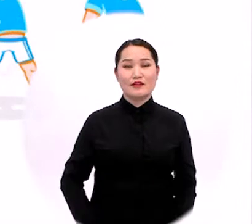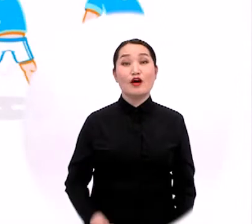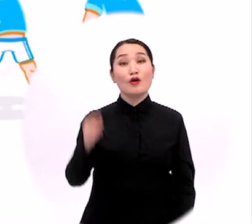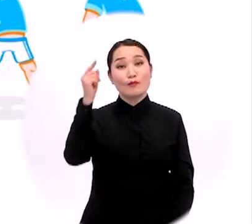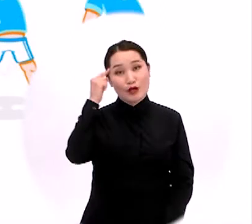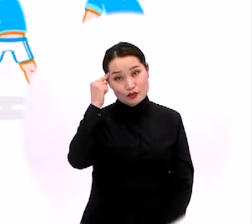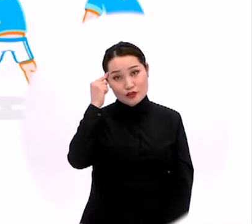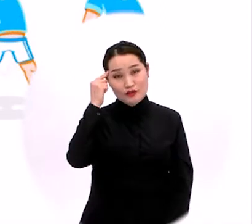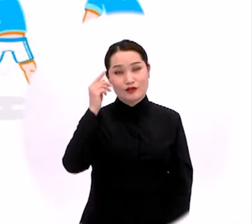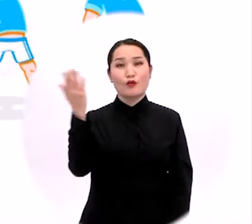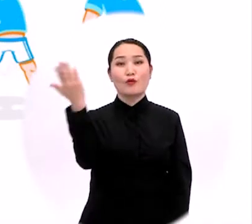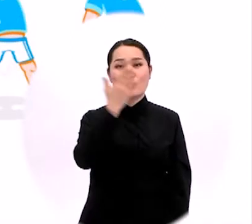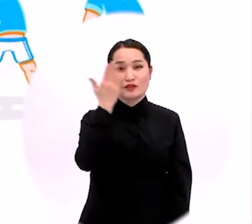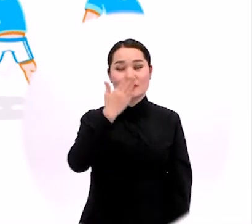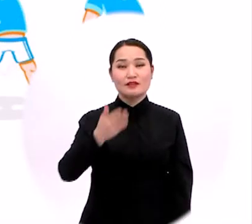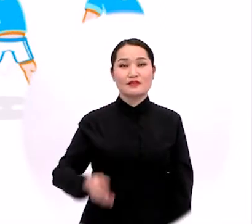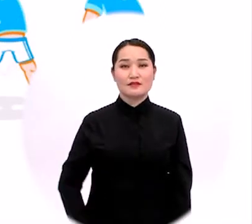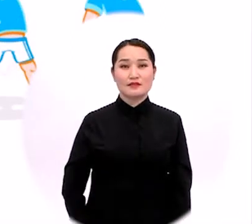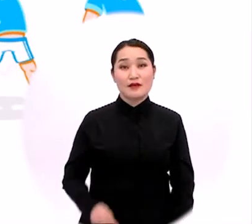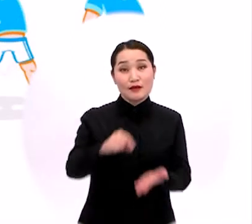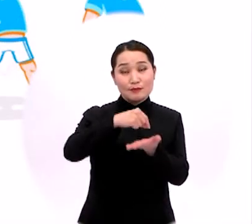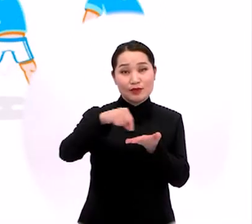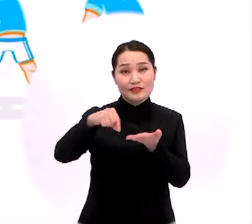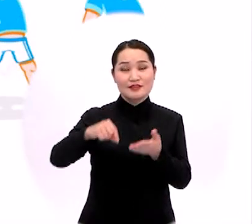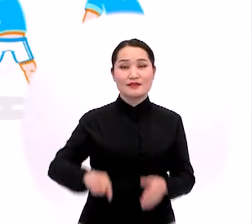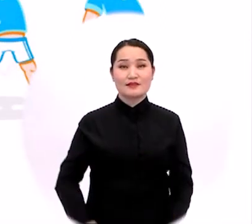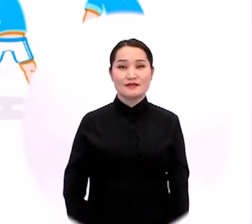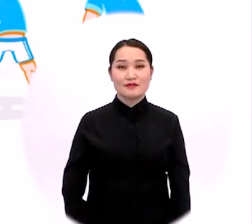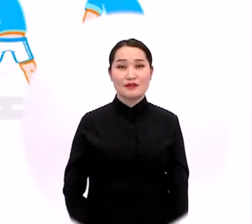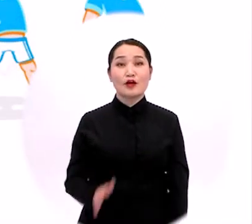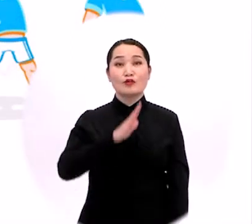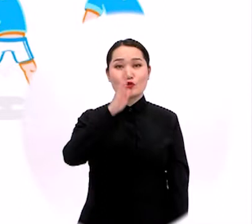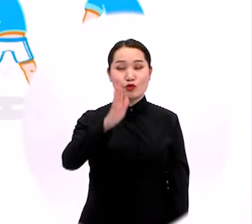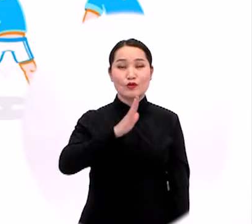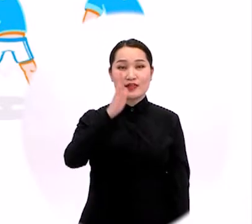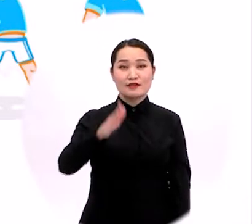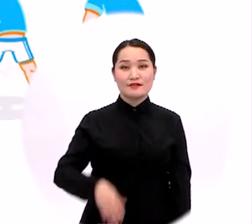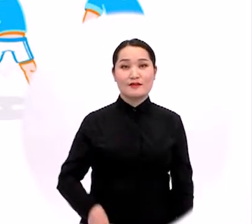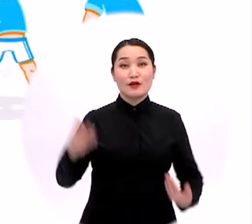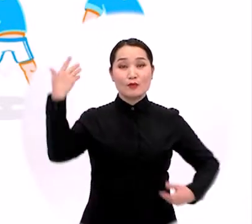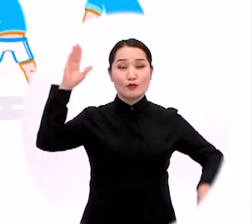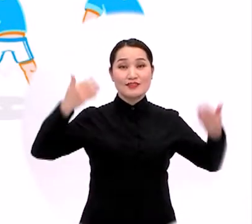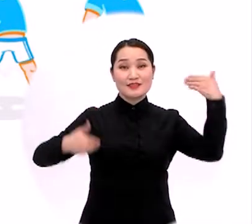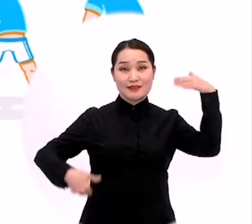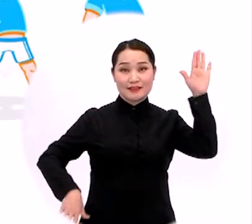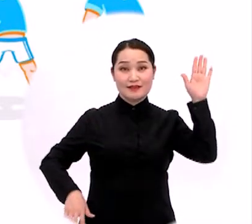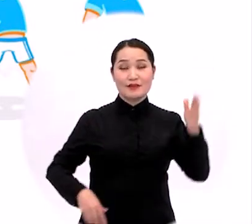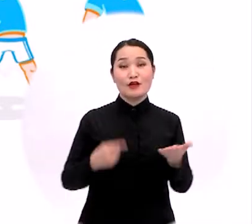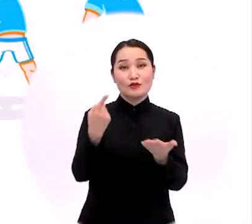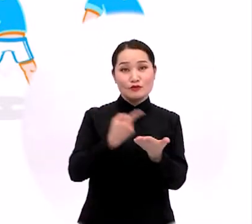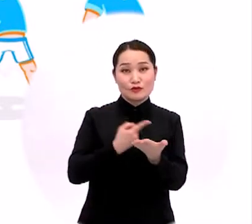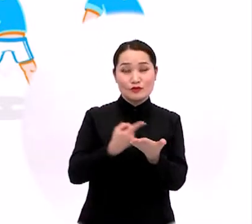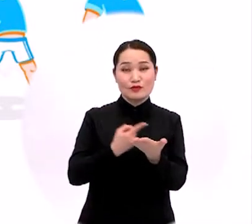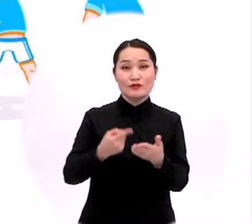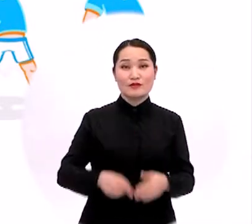Бодох, унших, бичих, дуулах, бүжиглэх, зураг